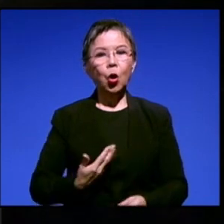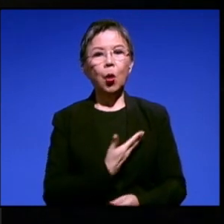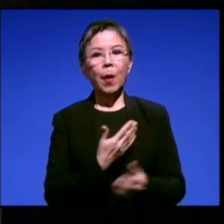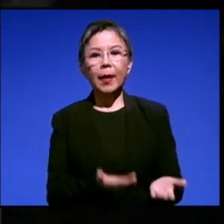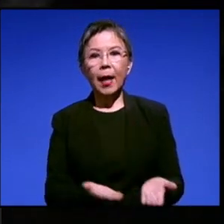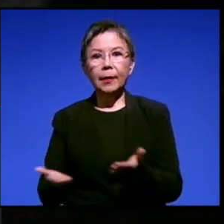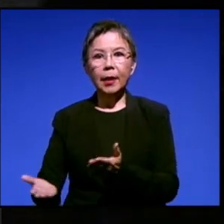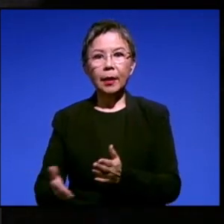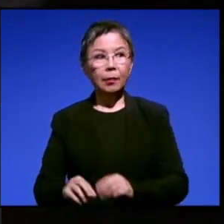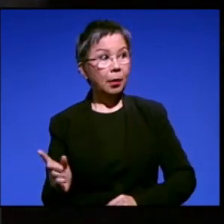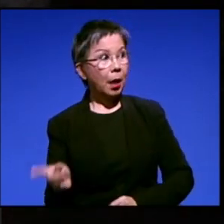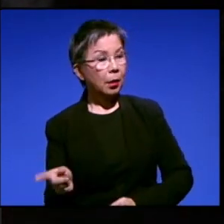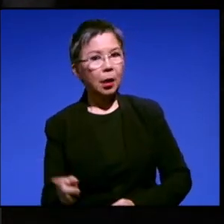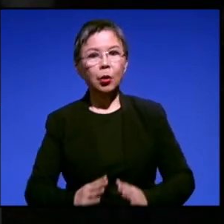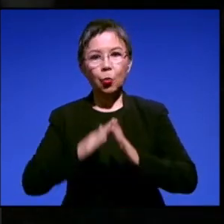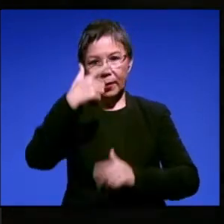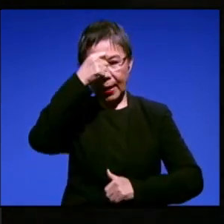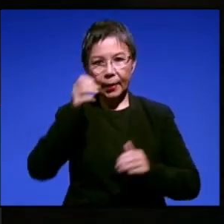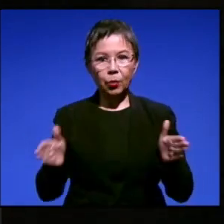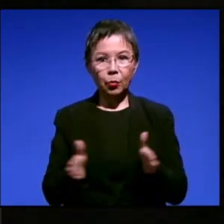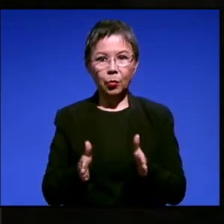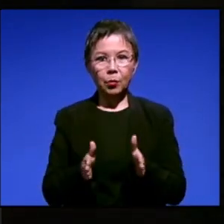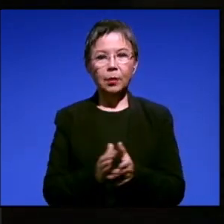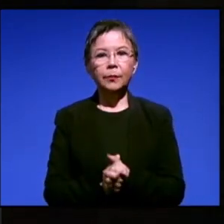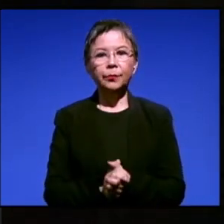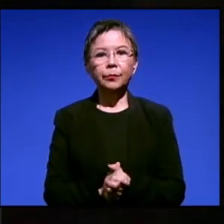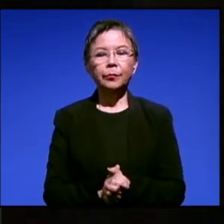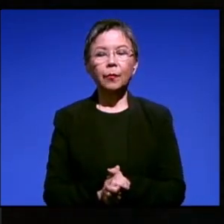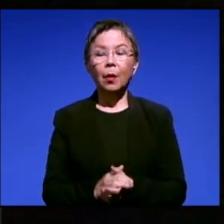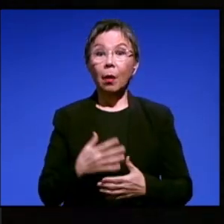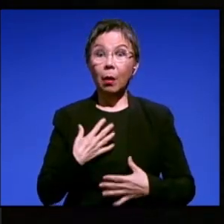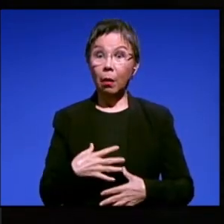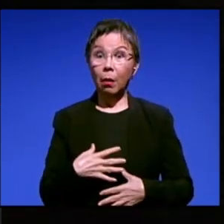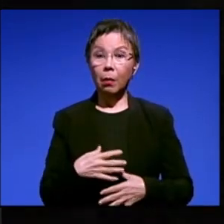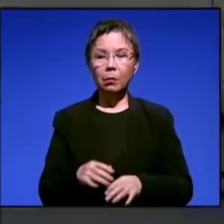diantar menggunakan angkutan umum ke Puskesmas Jatinangor. Tim Liputan, Trans 7.